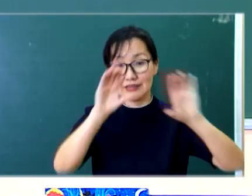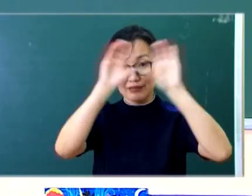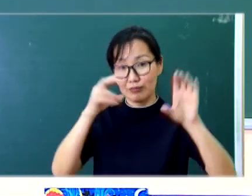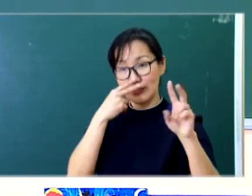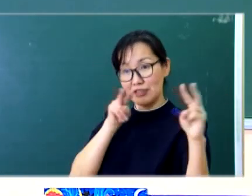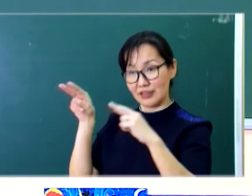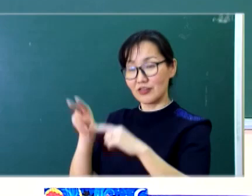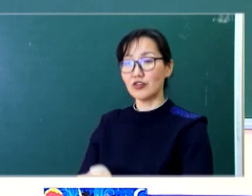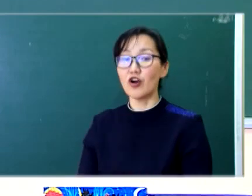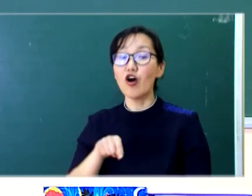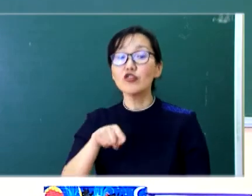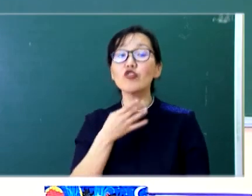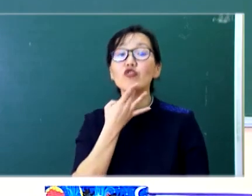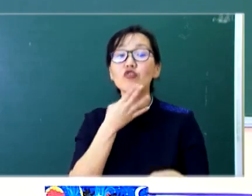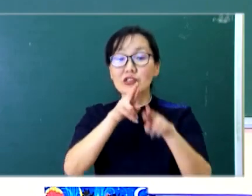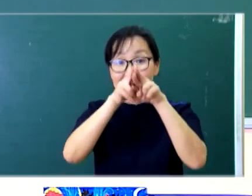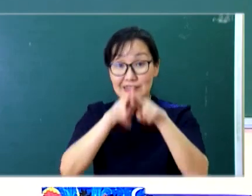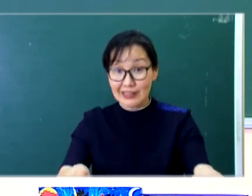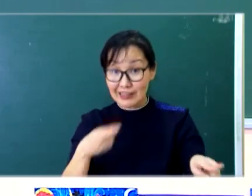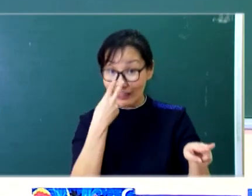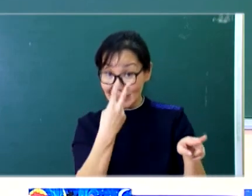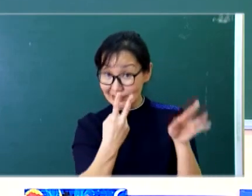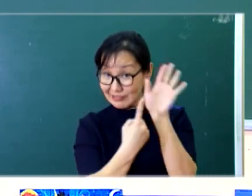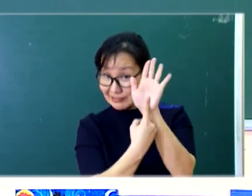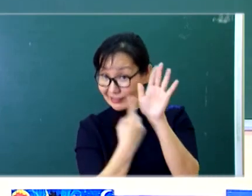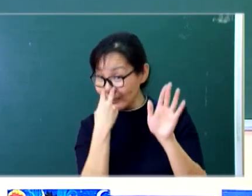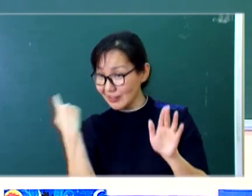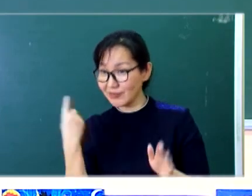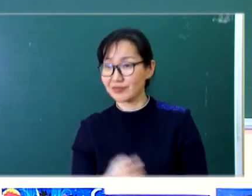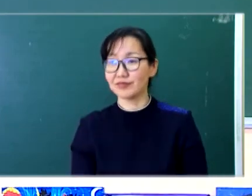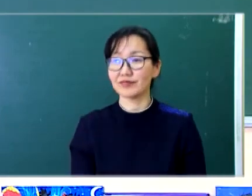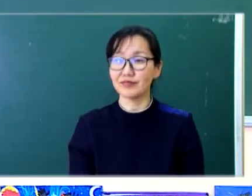байна. За 1/128 маань 2/2